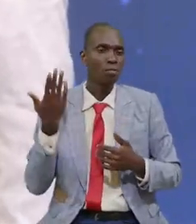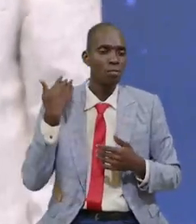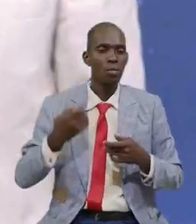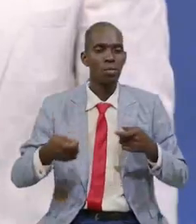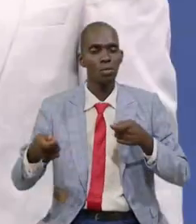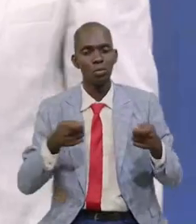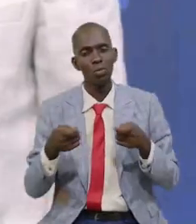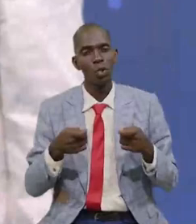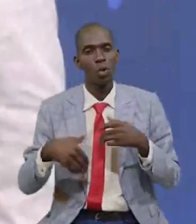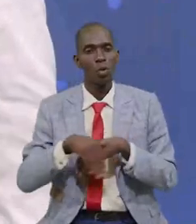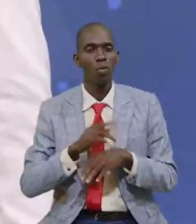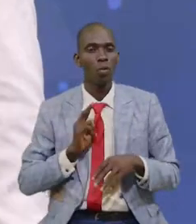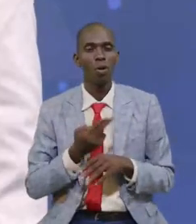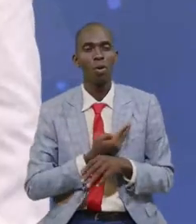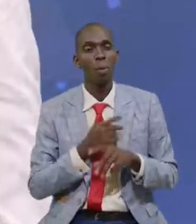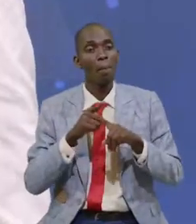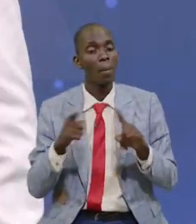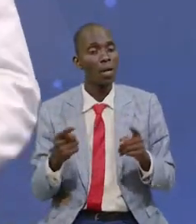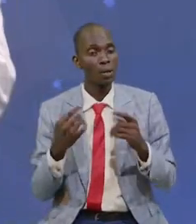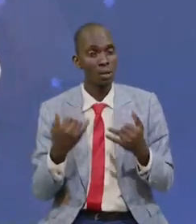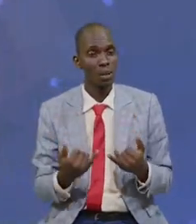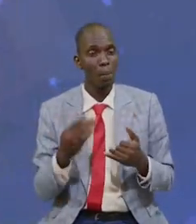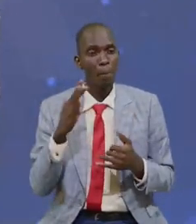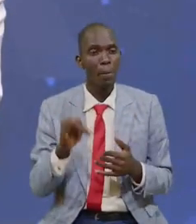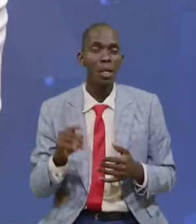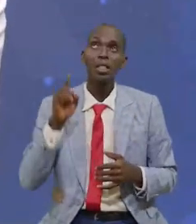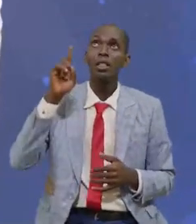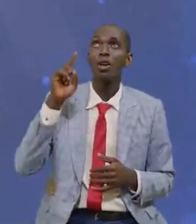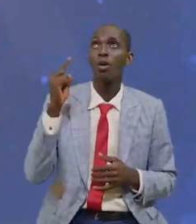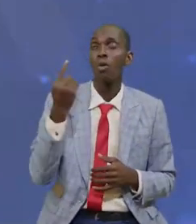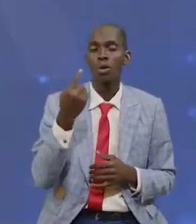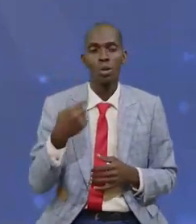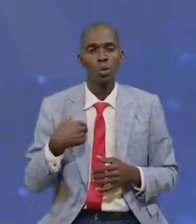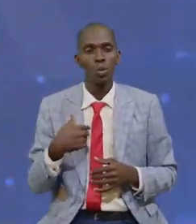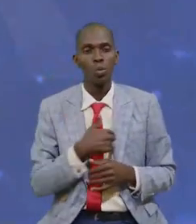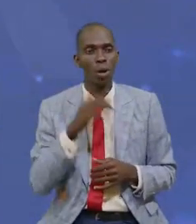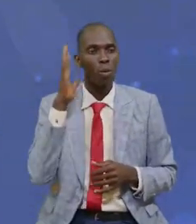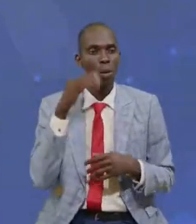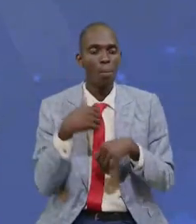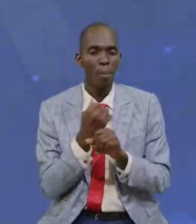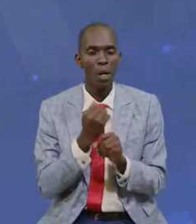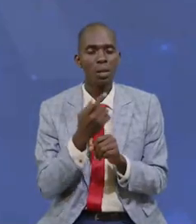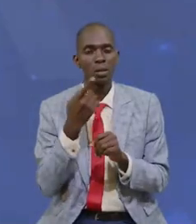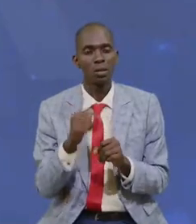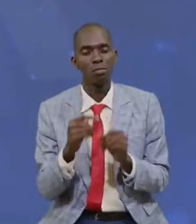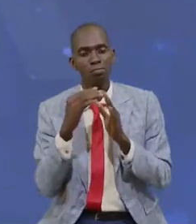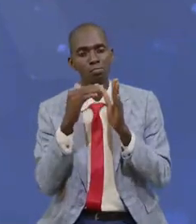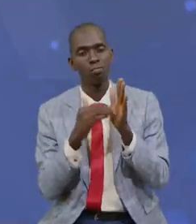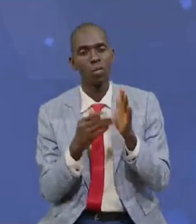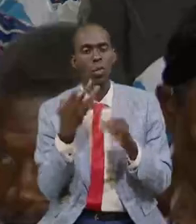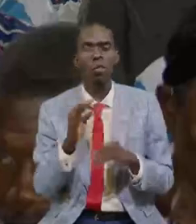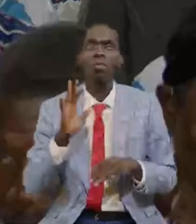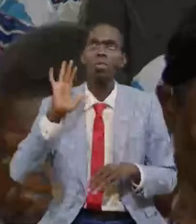sur nous. Mais c'est grâce à toi seul que nous invoquons